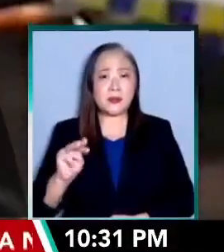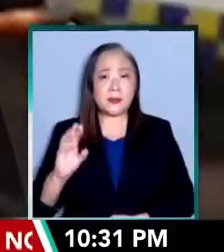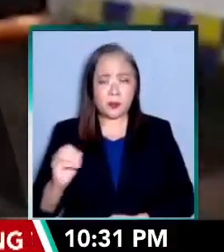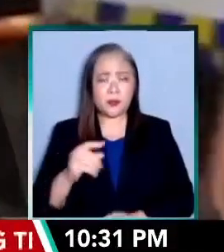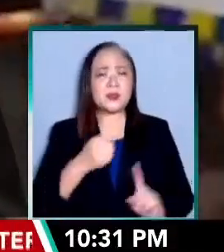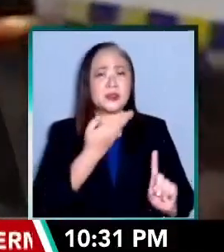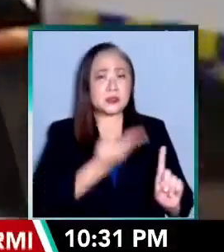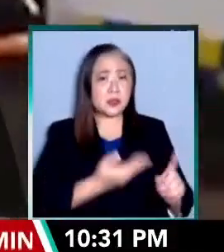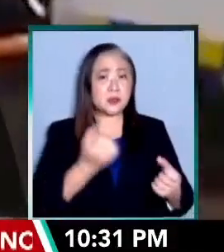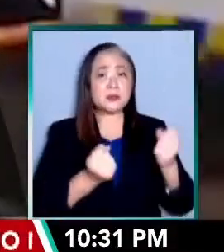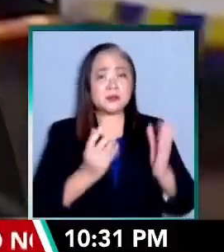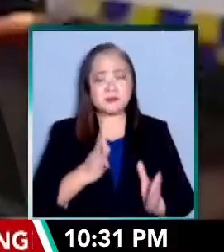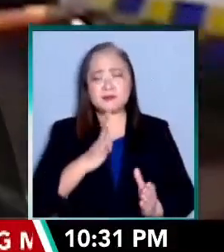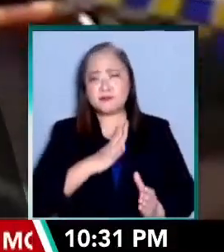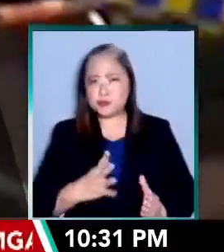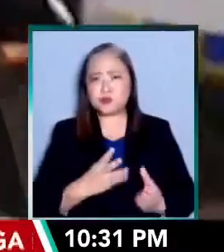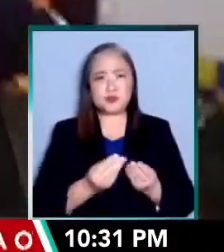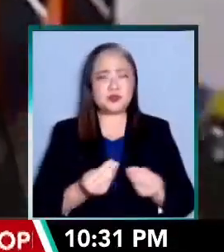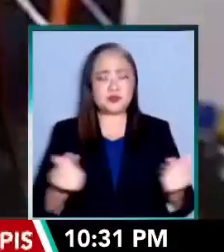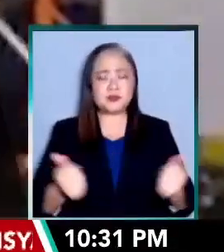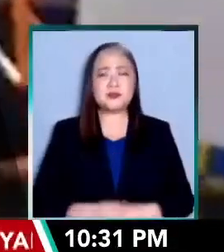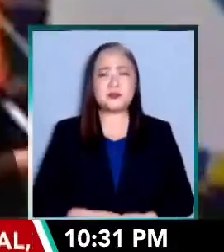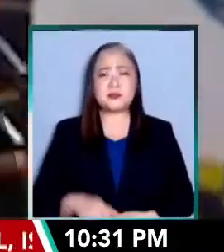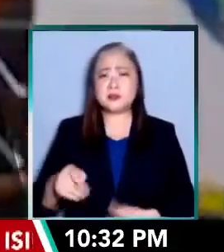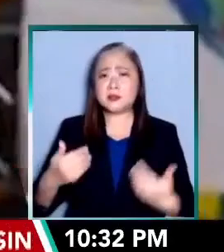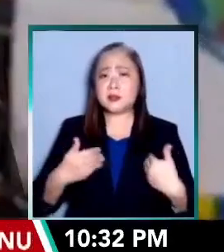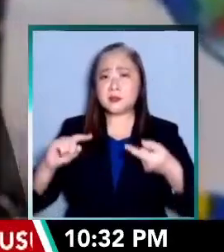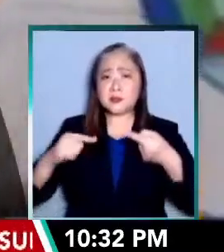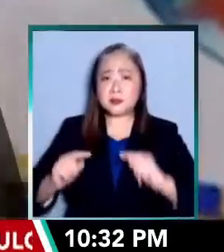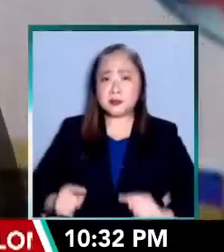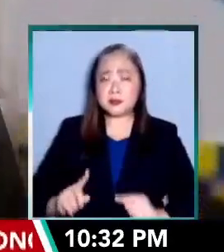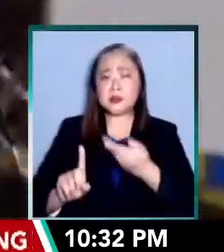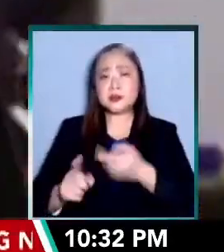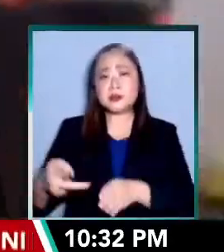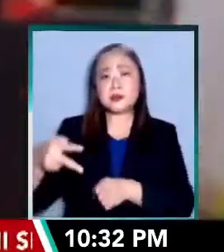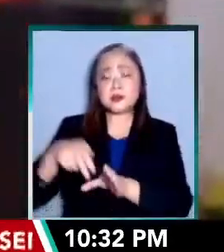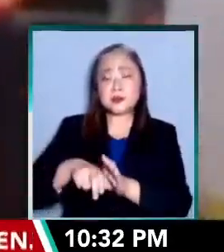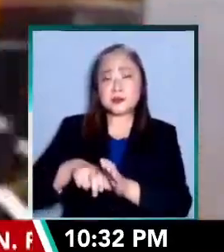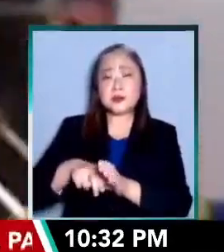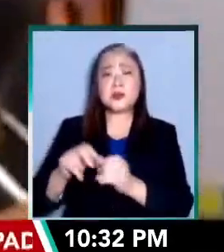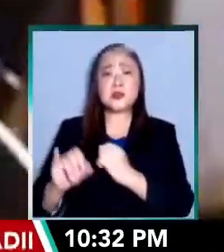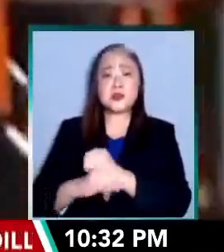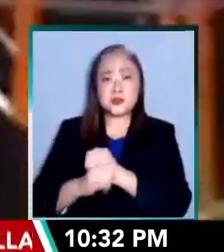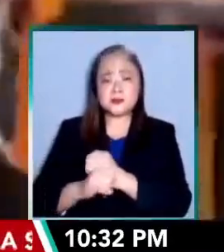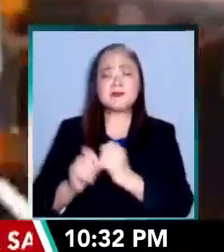ang rider. Nagtamo naman ng injury ang isang pasahero ng jeep at nagamot agad.